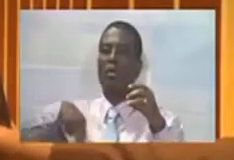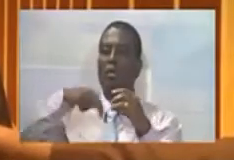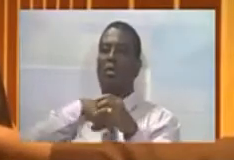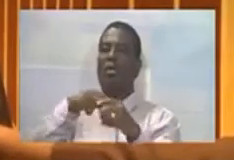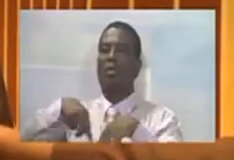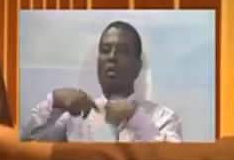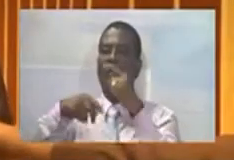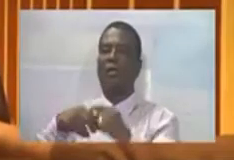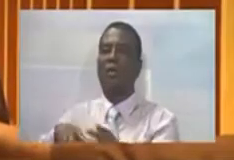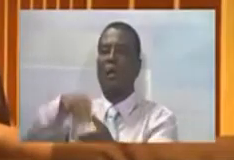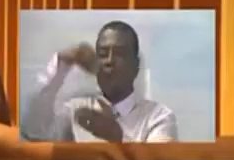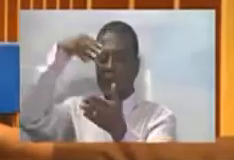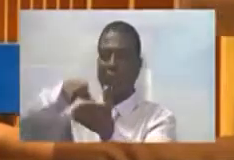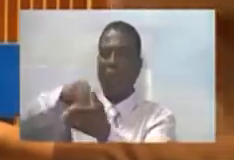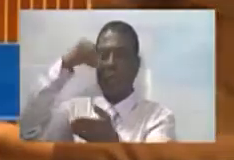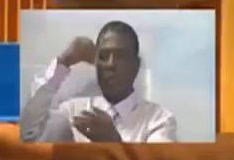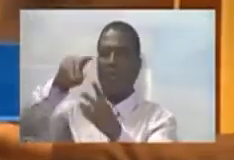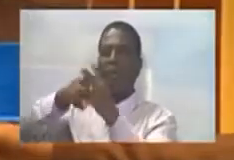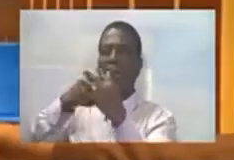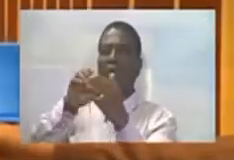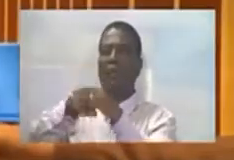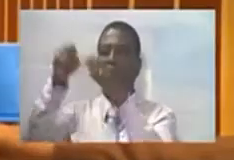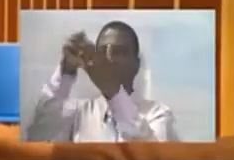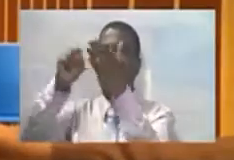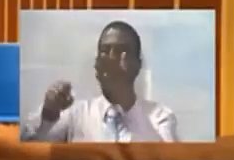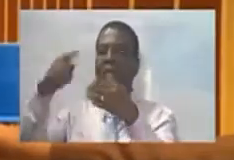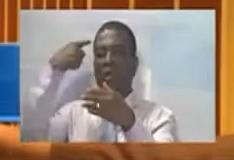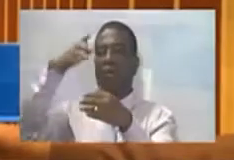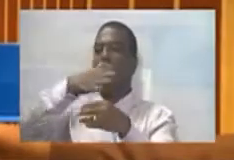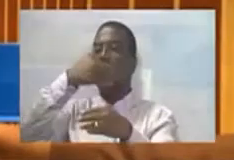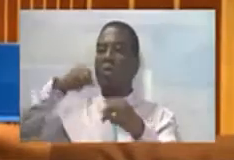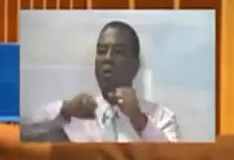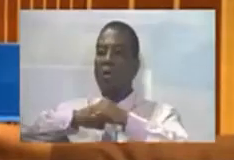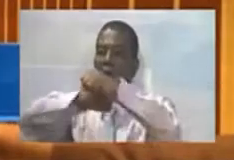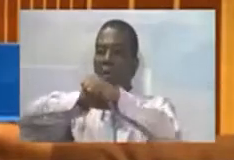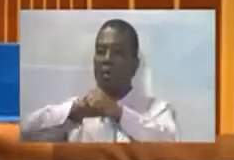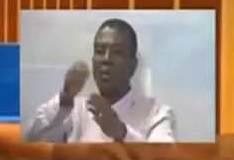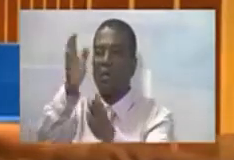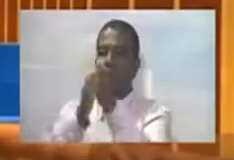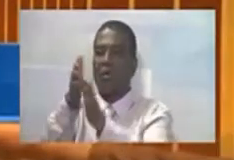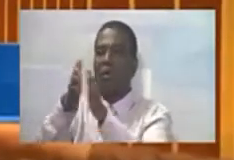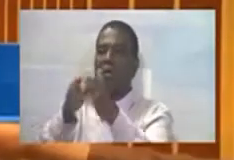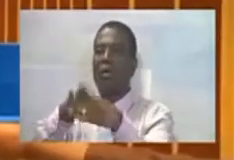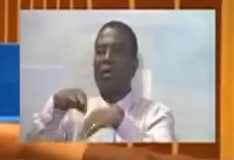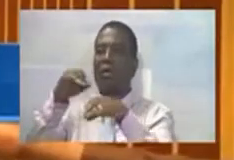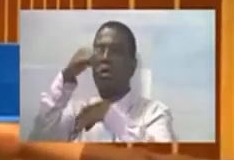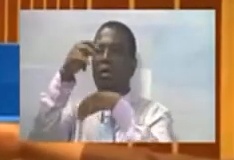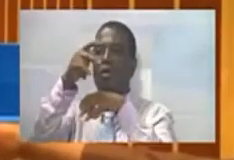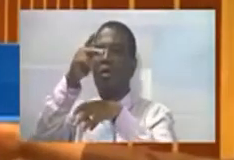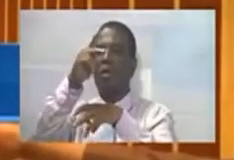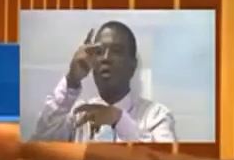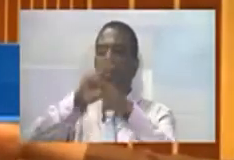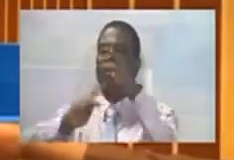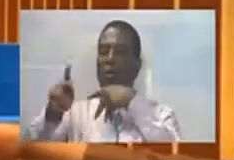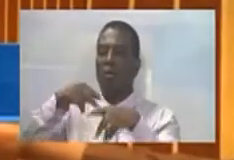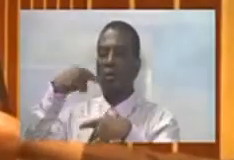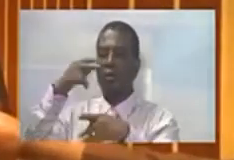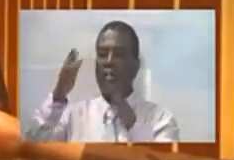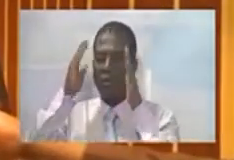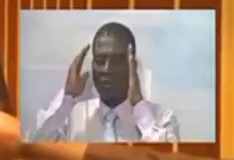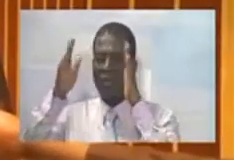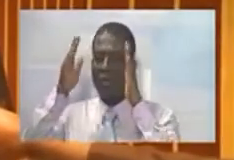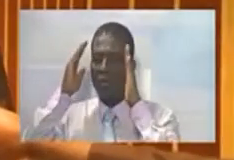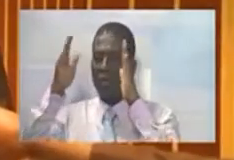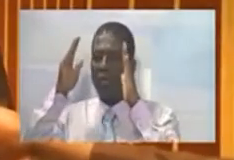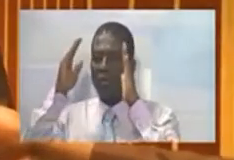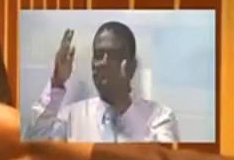apprendre beaucoup à partir de ce séminaire pour quand même mieux défendre les intérêts de la population. Nous allons suivre attentivement